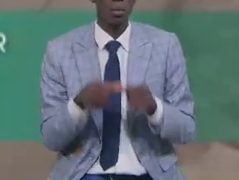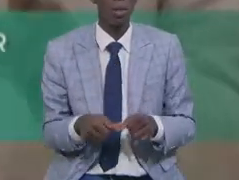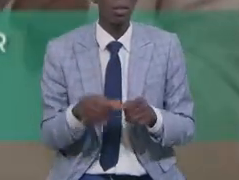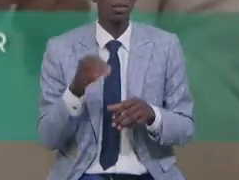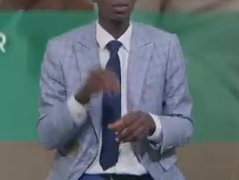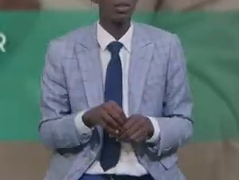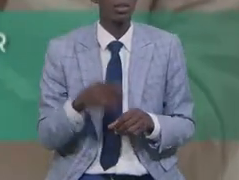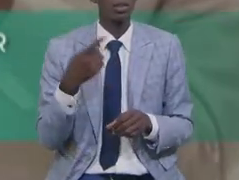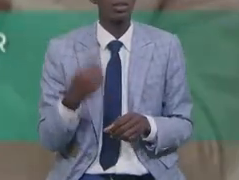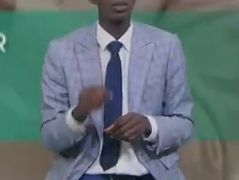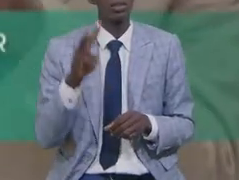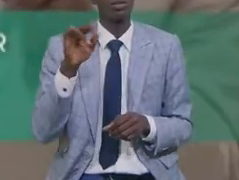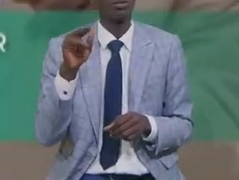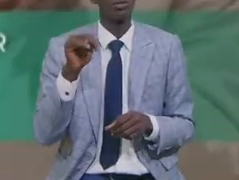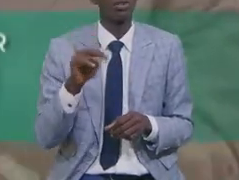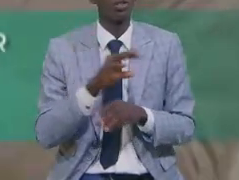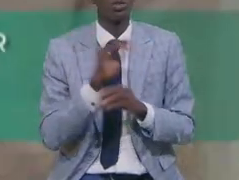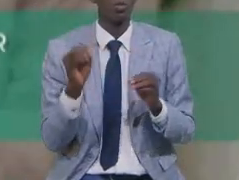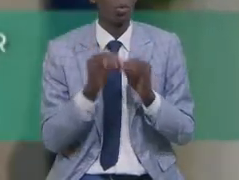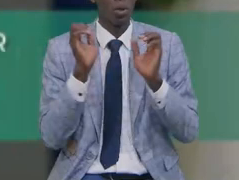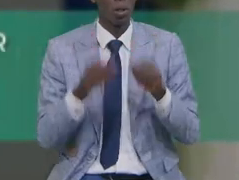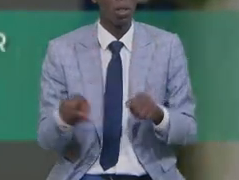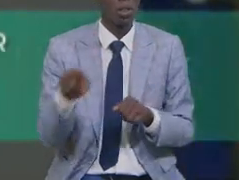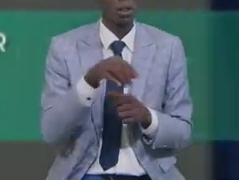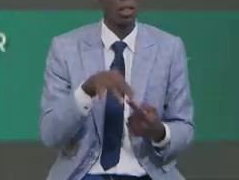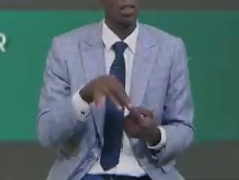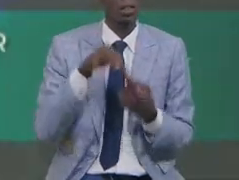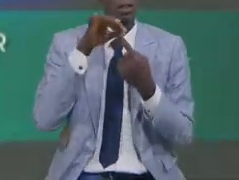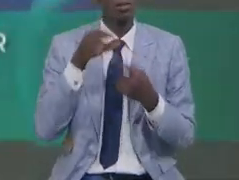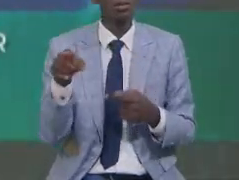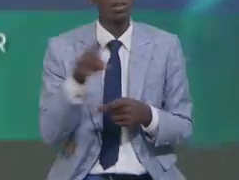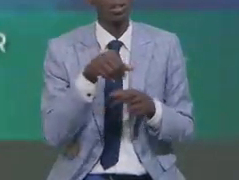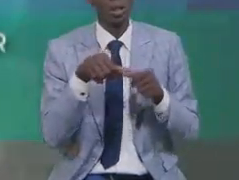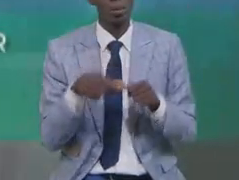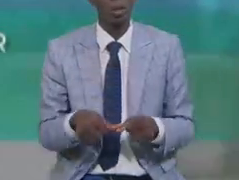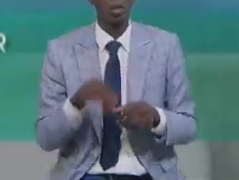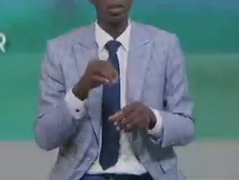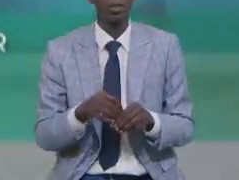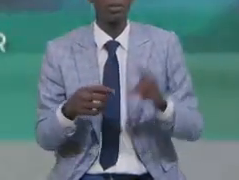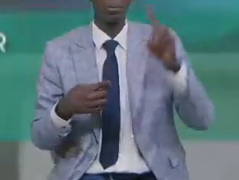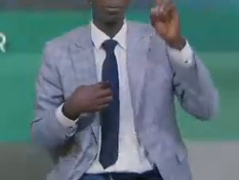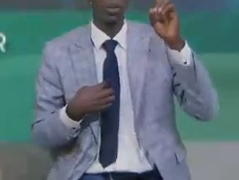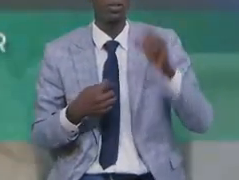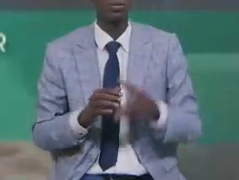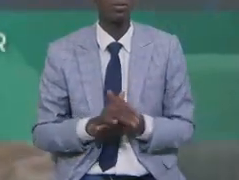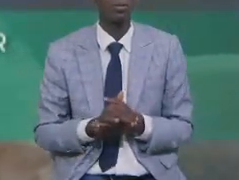attaché au sceptre. Ainsi, vous ne le pouvez non plus si vous ne demeurez en moi.